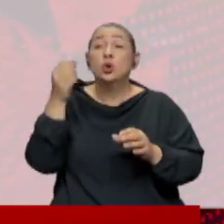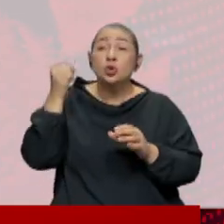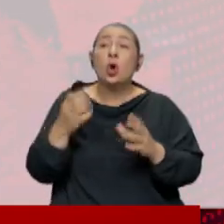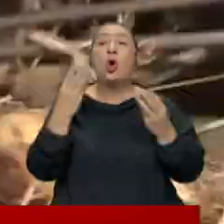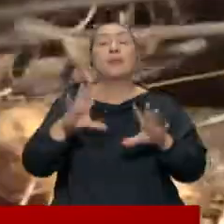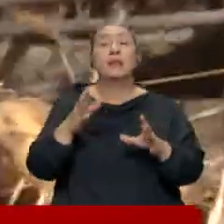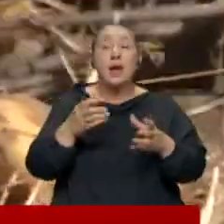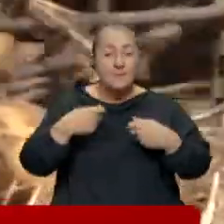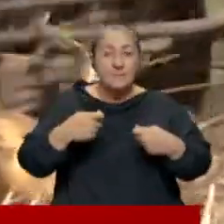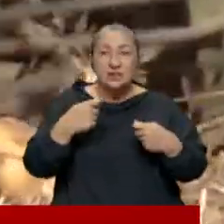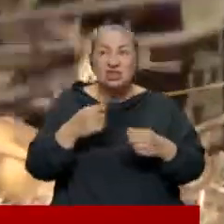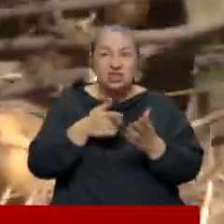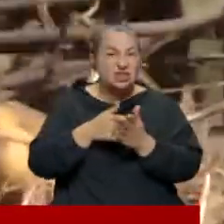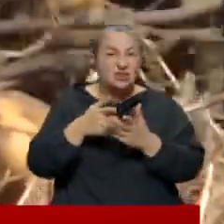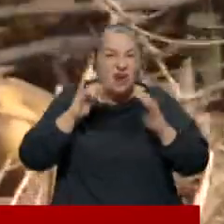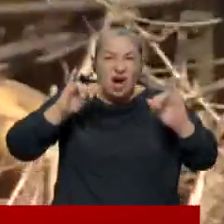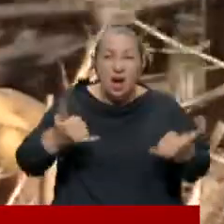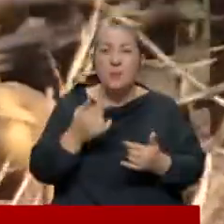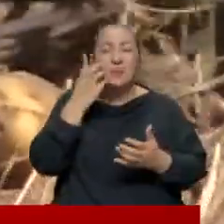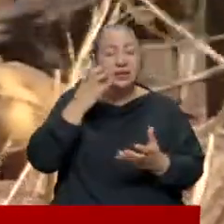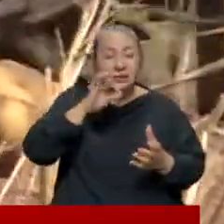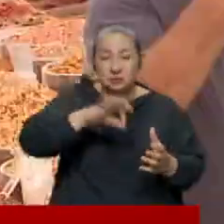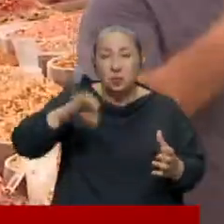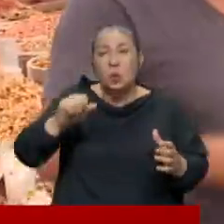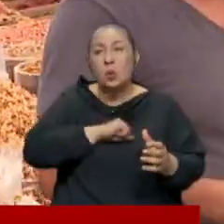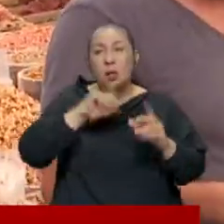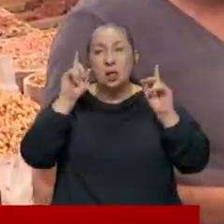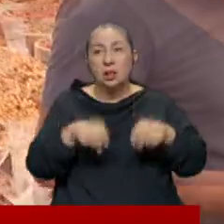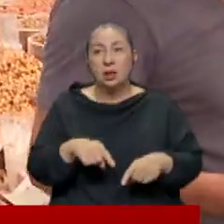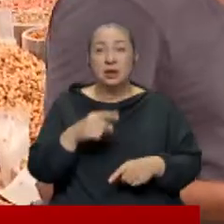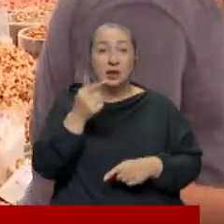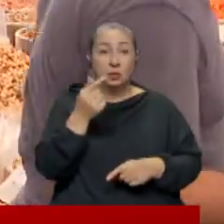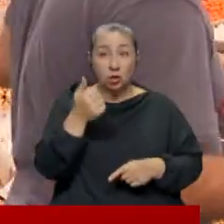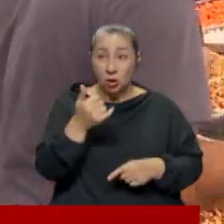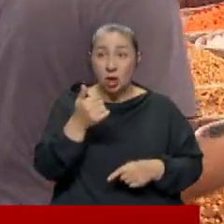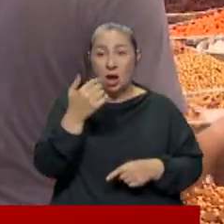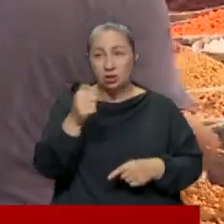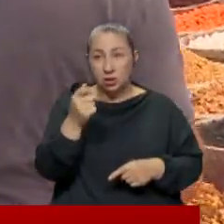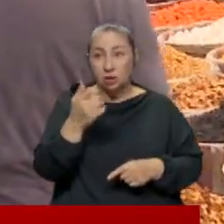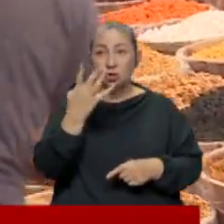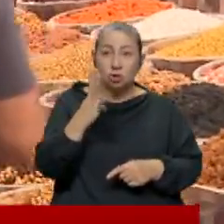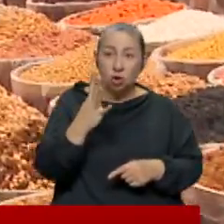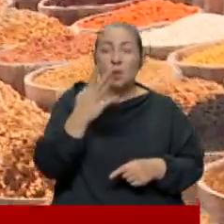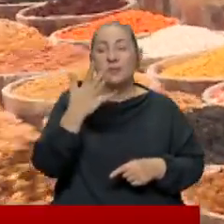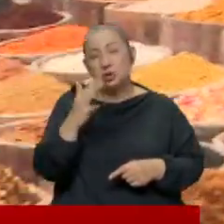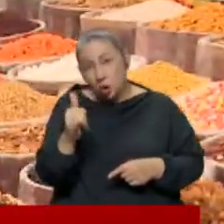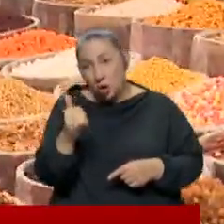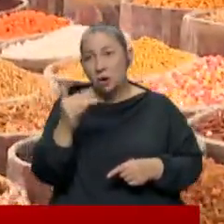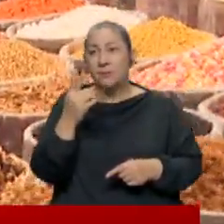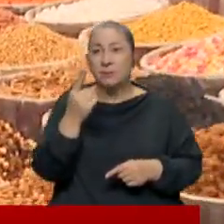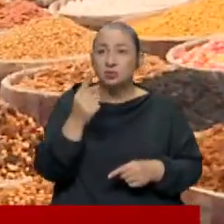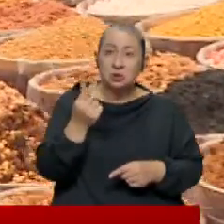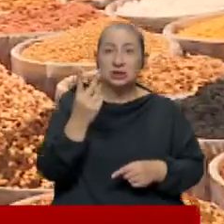ulaşmadı. Maliyetleri artan çiftçi patates ekmeye korkar oldu. Yarım kilo 6 lira. Eskiden 4 kilo, 5 kilo. Ne kadar? O zaman